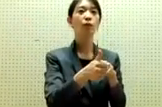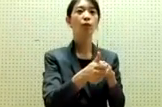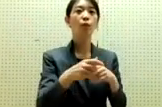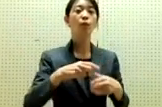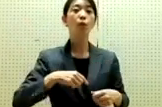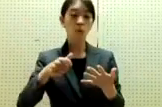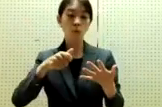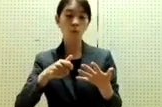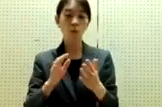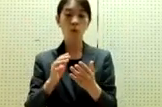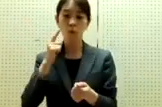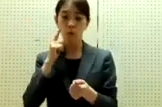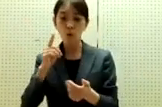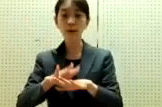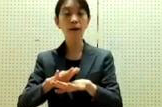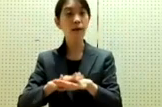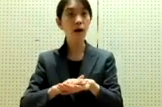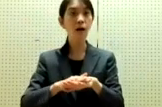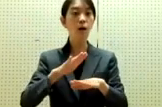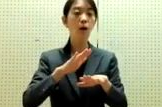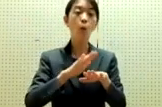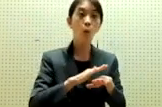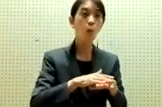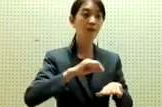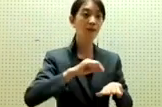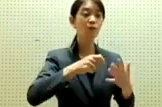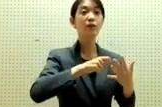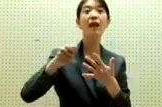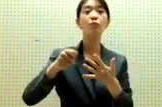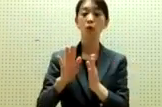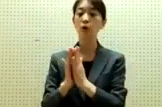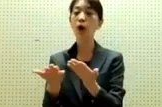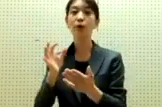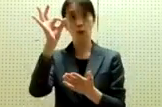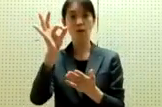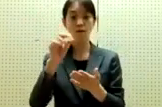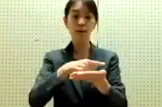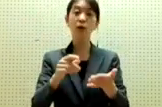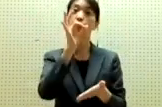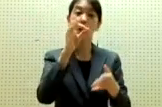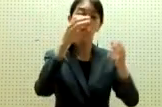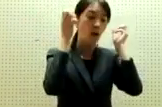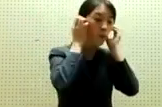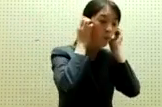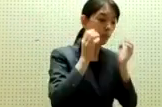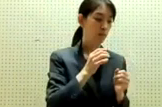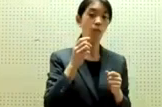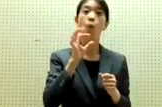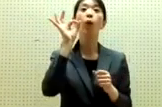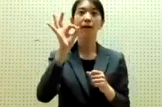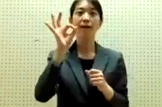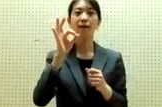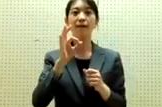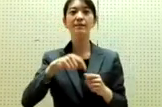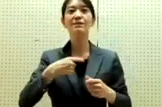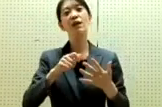紙でもいいしデジタル教科書でもいいし読み上げ聞いてもいいよと。 例えばこれはもう本当にすごいち